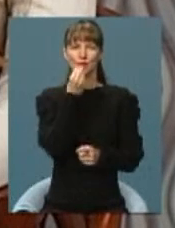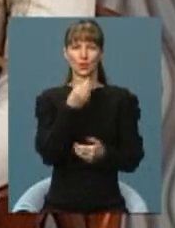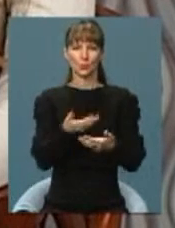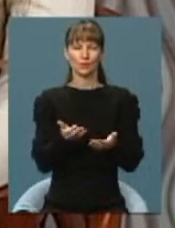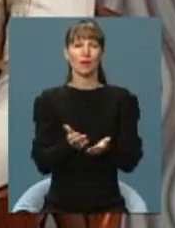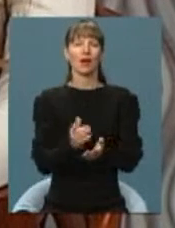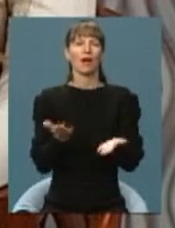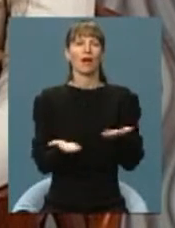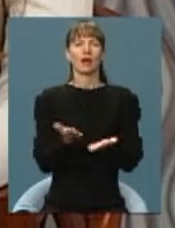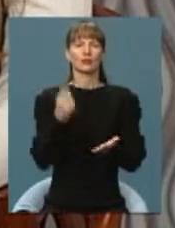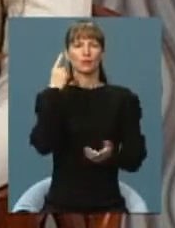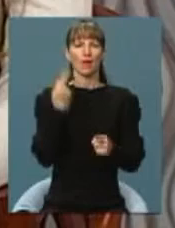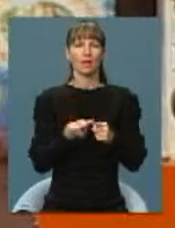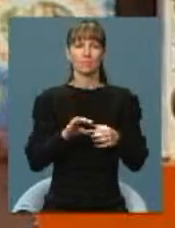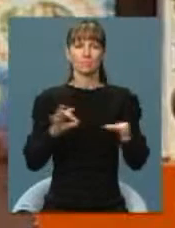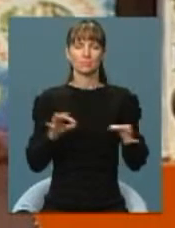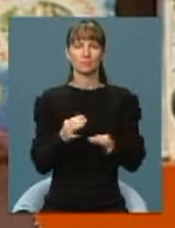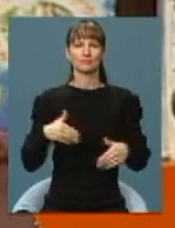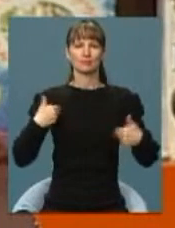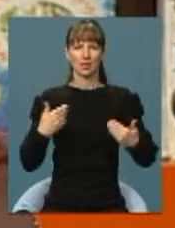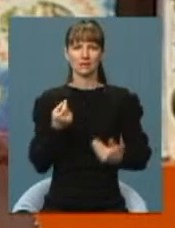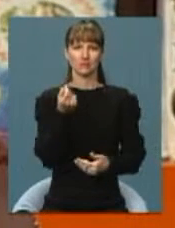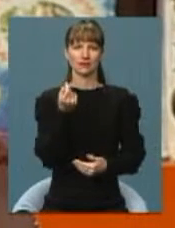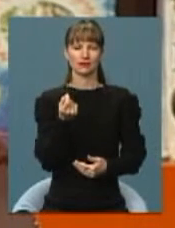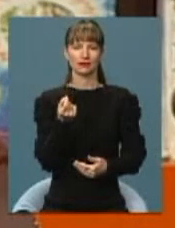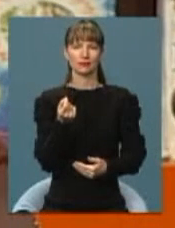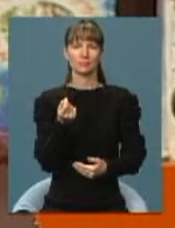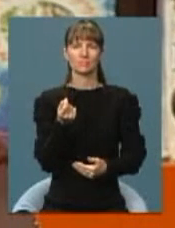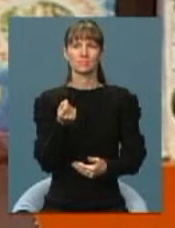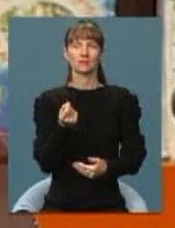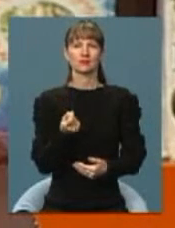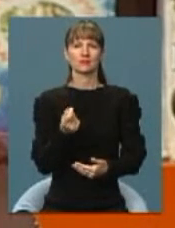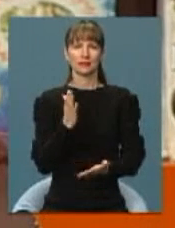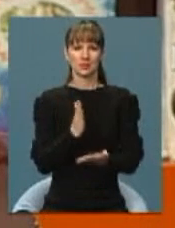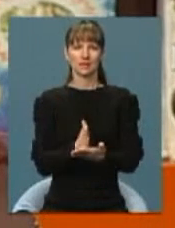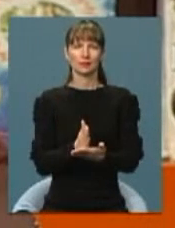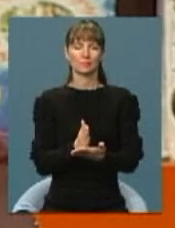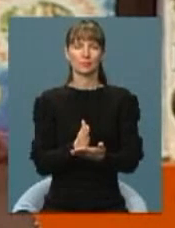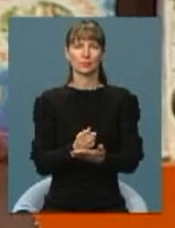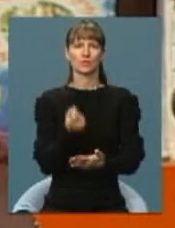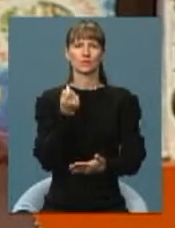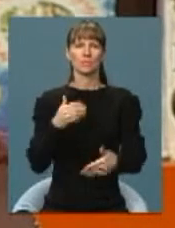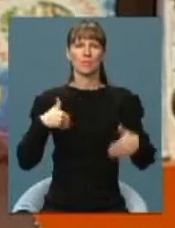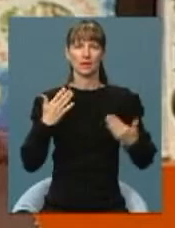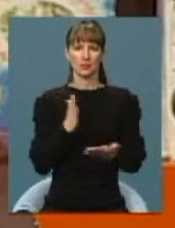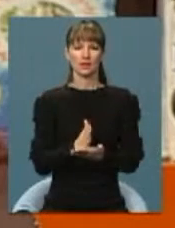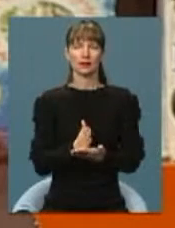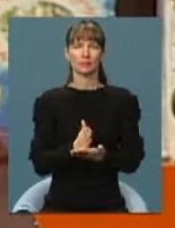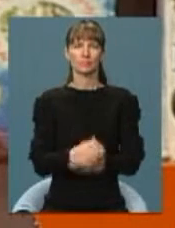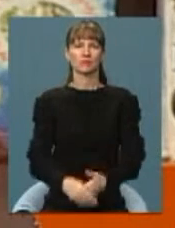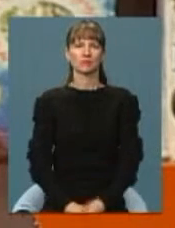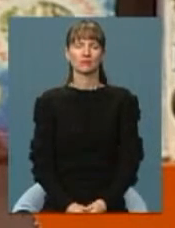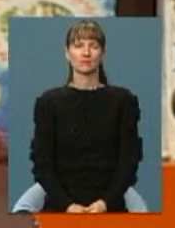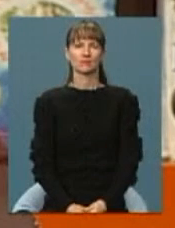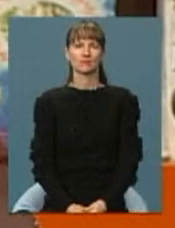як ти думаєш, взагалі, ці спагетті, вони хоч корисними, хоч на якийсь там відсоток є, хоч трішки корисними?